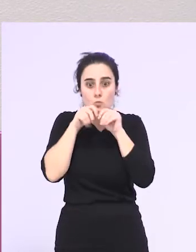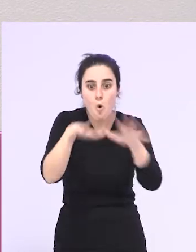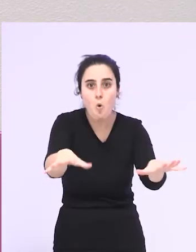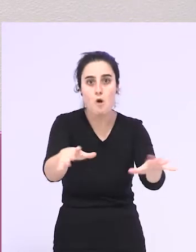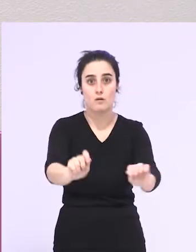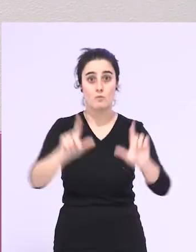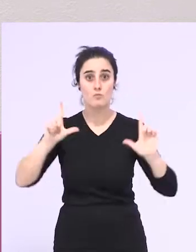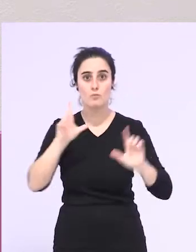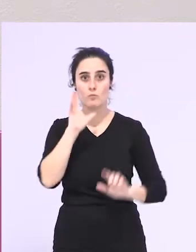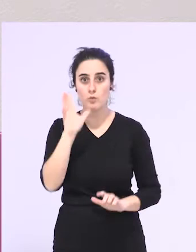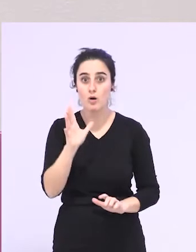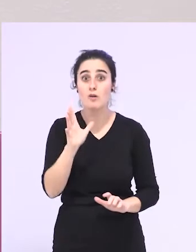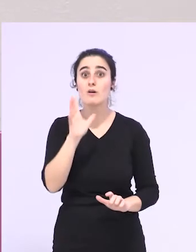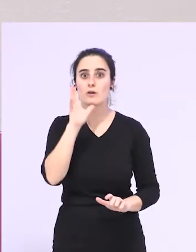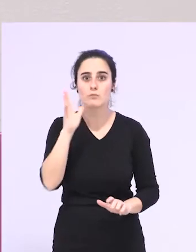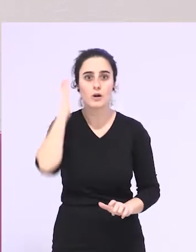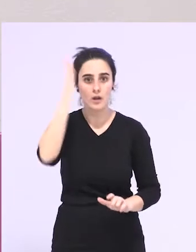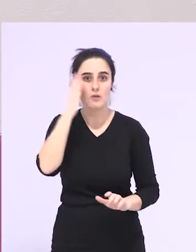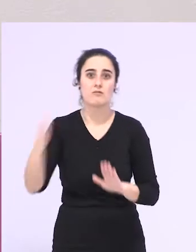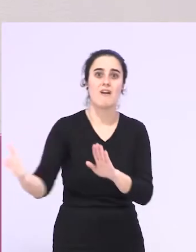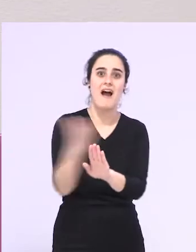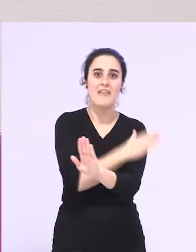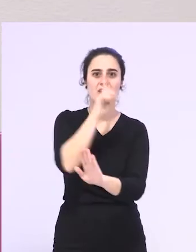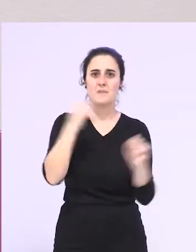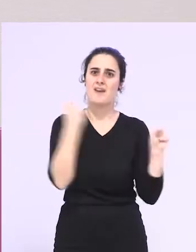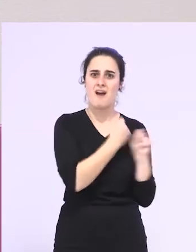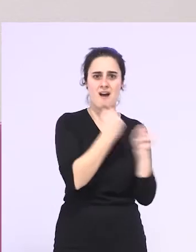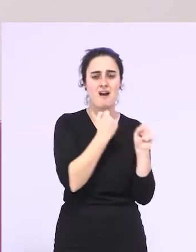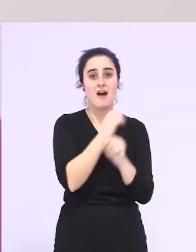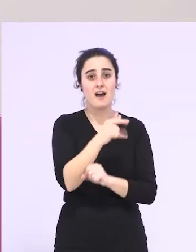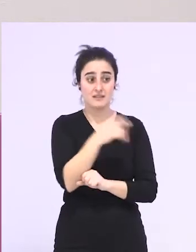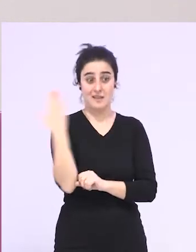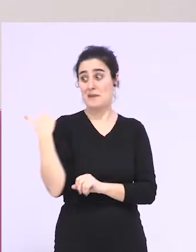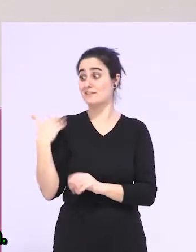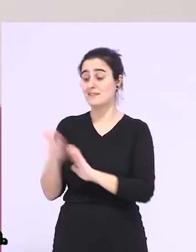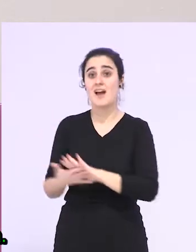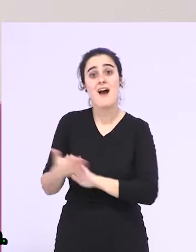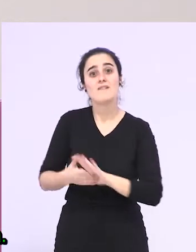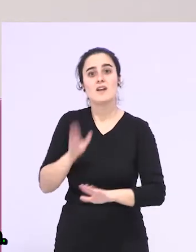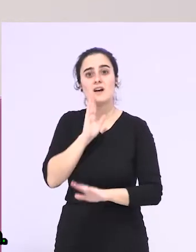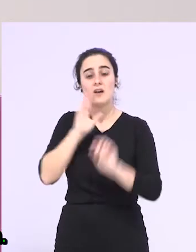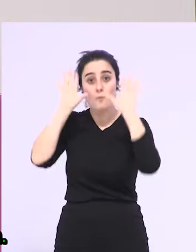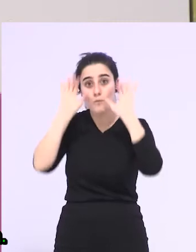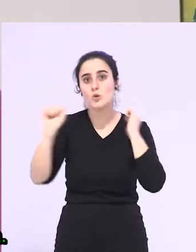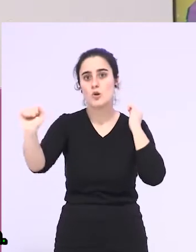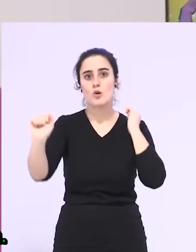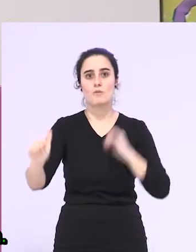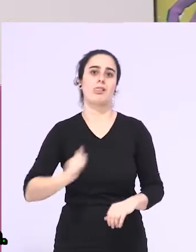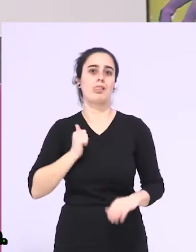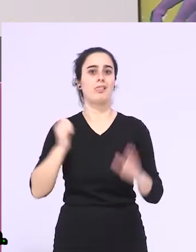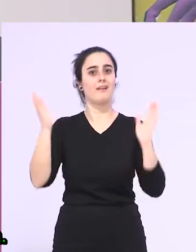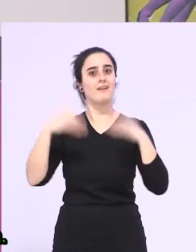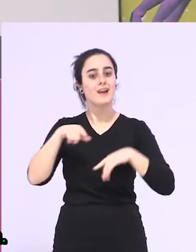ba, bueno, Iruñan aldez aurretikan izugarrizko lanketa zegoela inda, ez? Zuk ere aipatu duzu protokoloa, ez da kasualitatea, Iruña bezalako